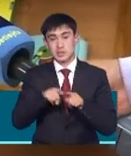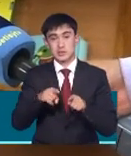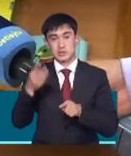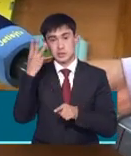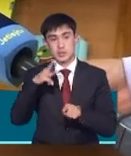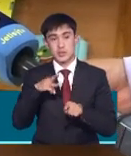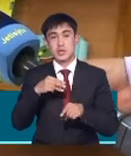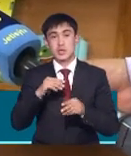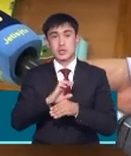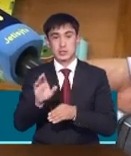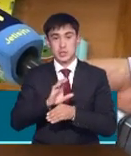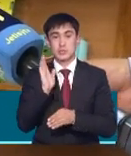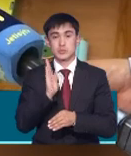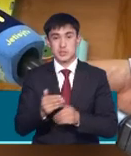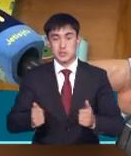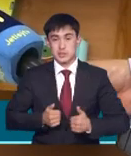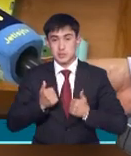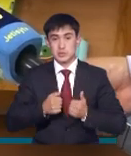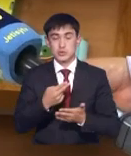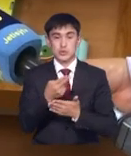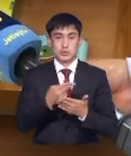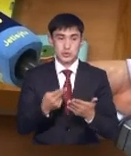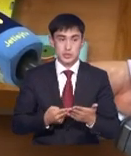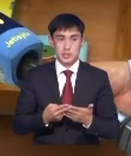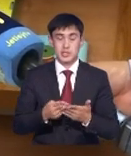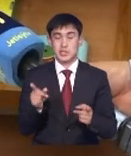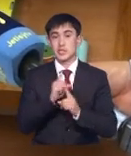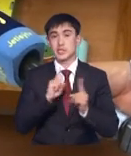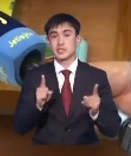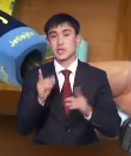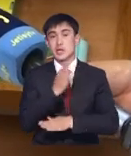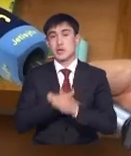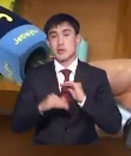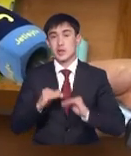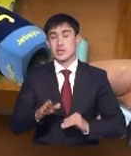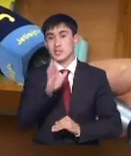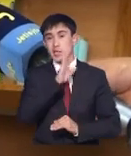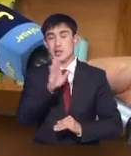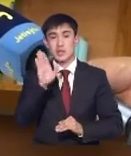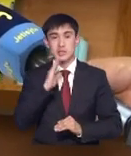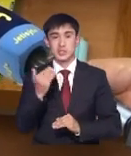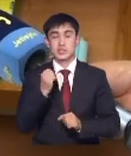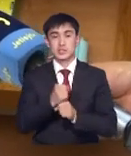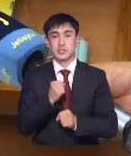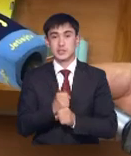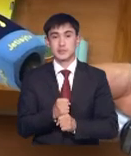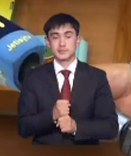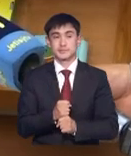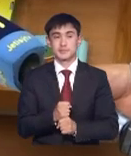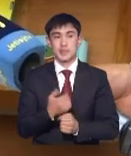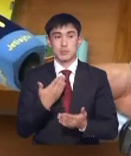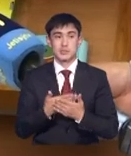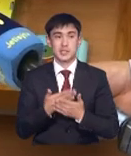де осы жердегі суреттерді де осы ерекше балалардың аналары жасайды. Мысалы,